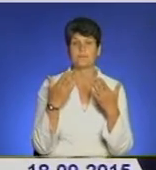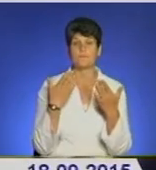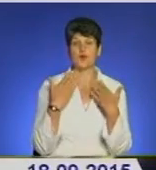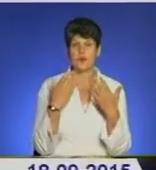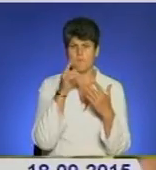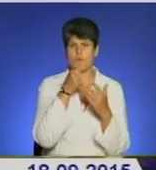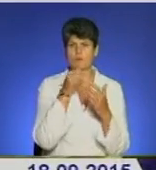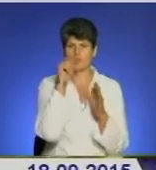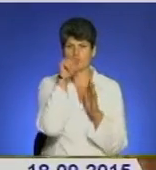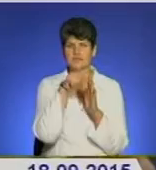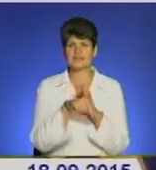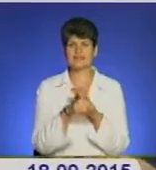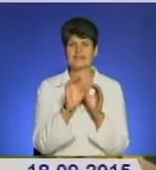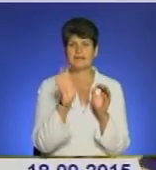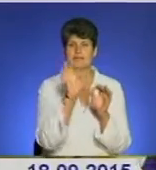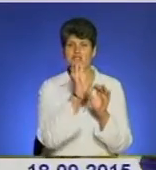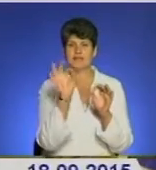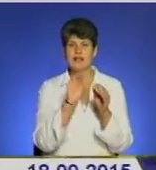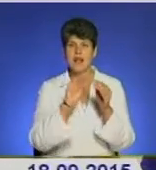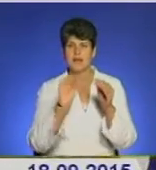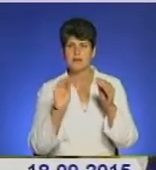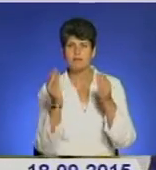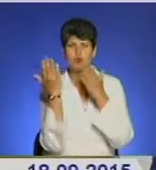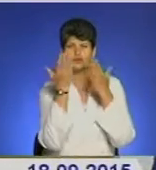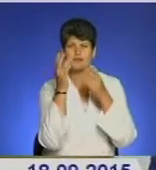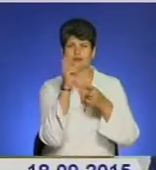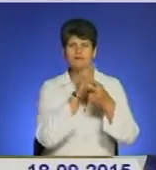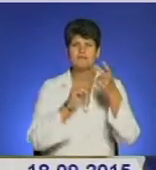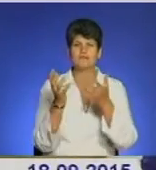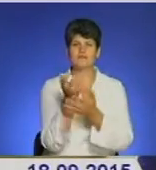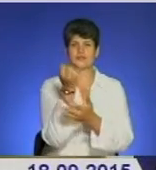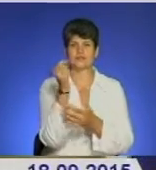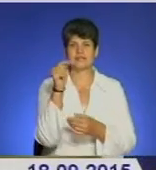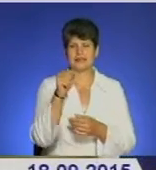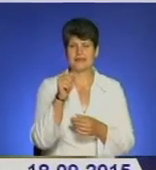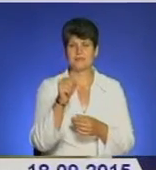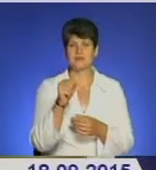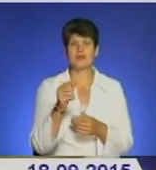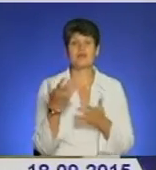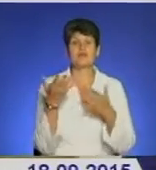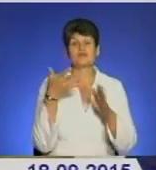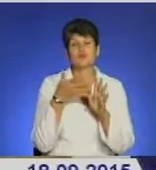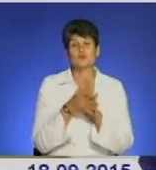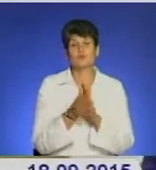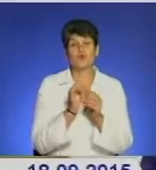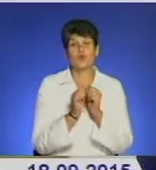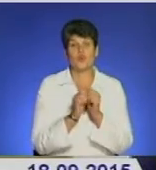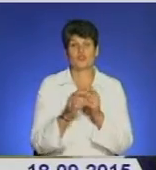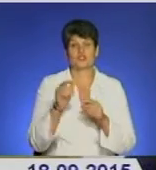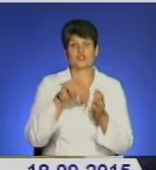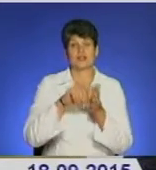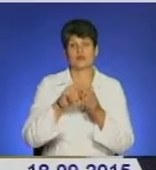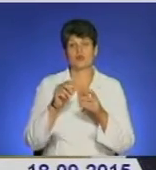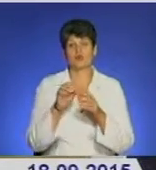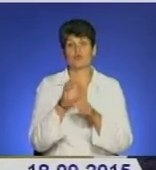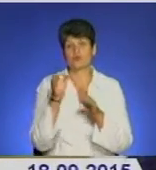текст і між рядками прочитати, вишукати оце все. І зрозуміло, що кожен з членів журі має свою думку. І